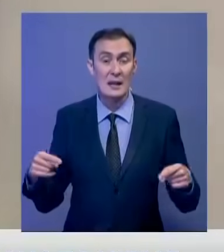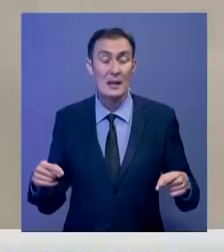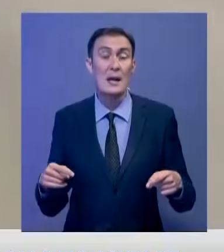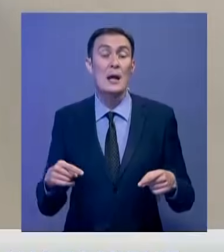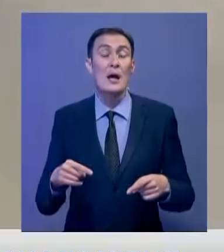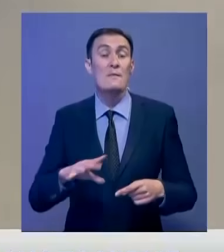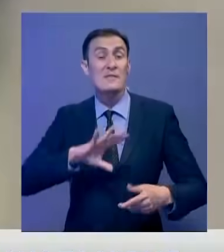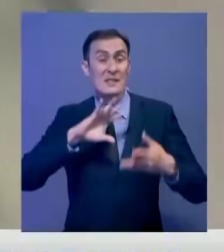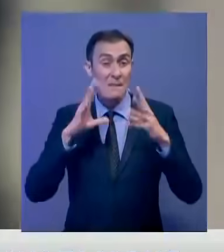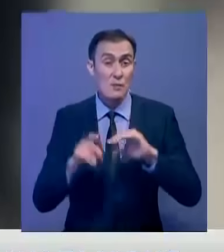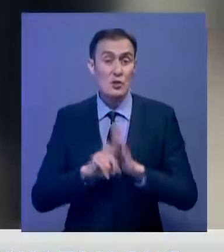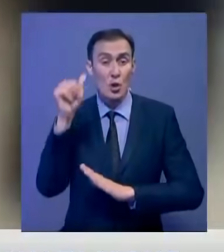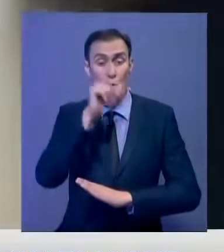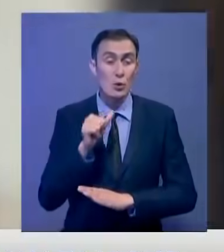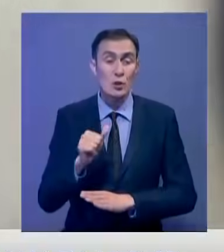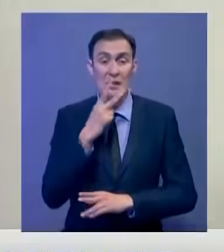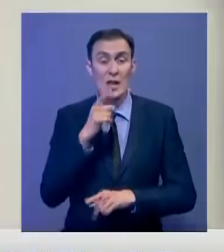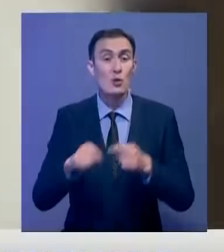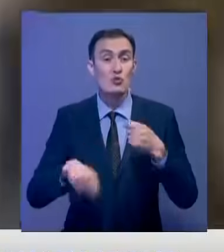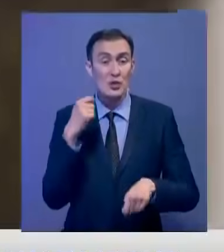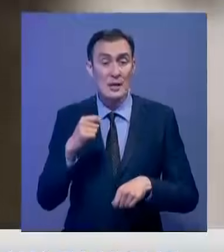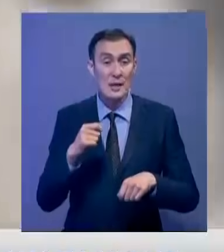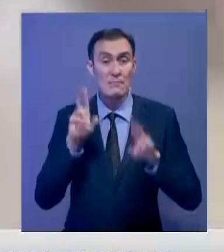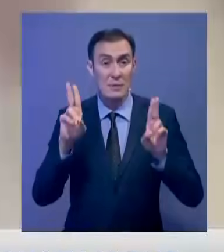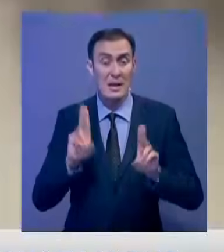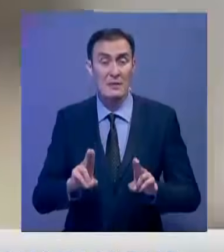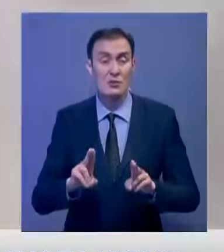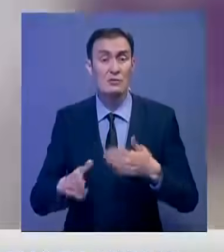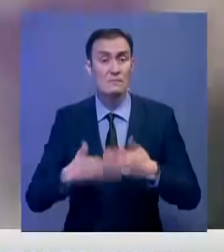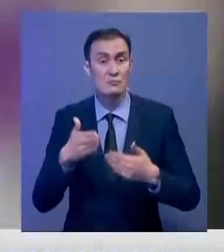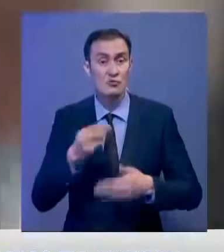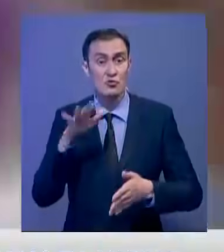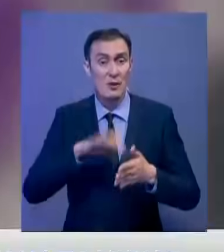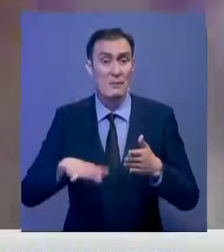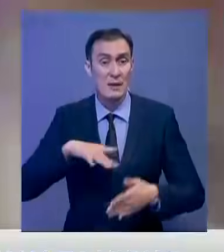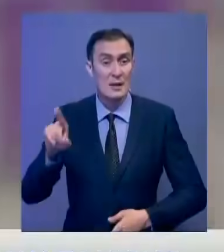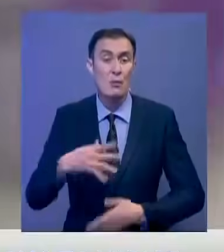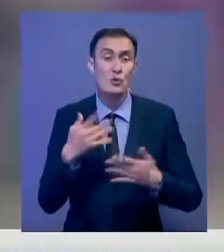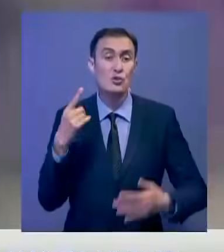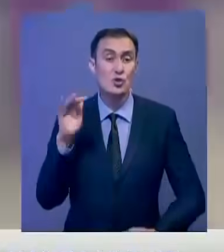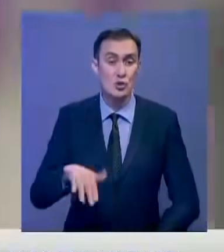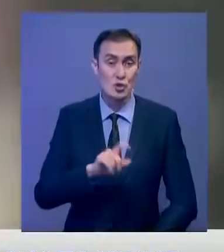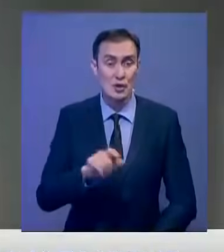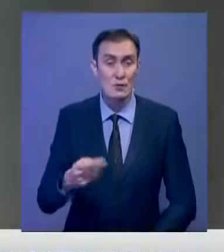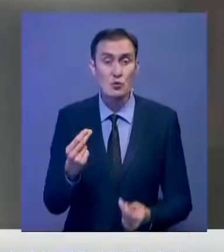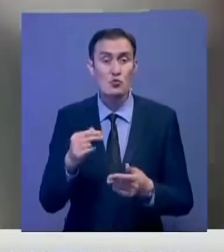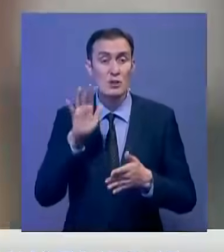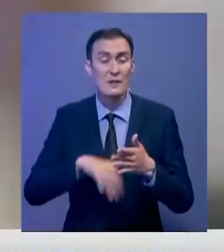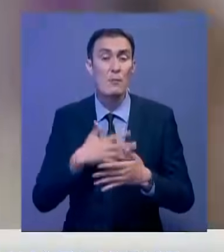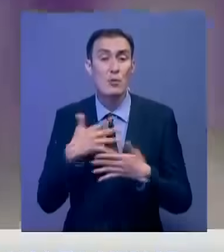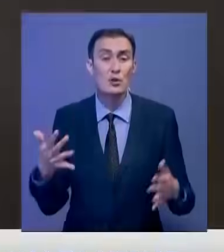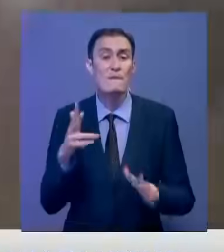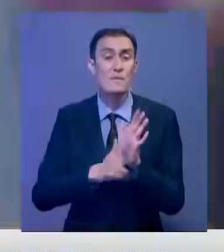заведениях. Всего же с начала года за несоблюдение карантина к административной ответственности привлекли больше 1000 человек. Сумма штрафов